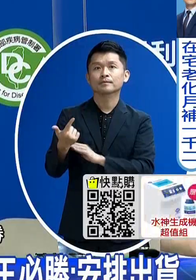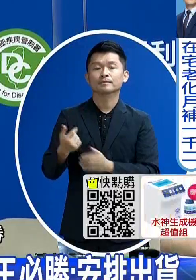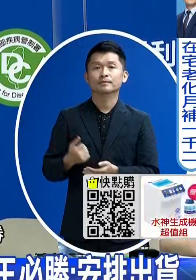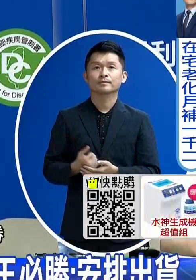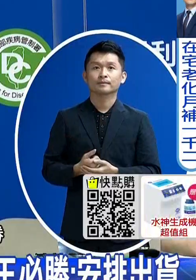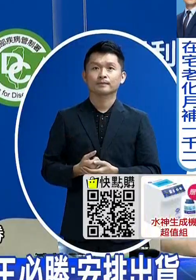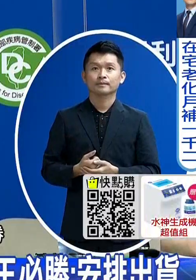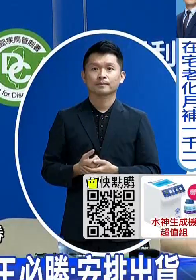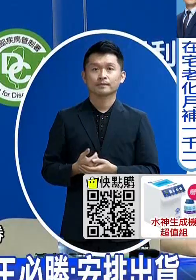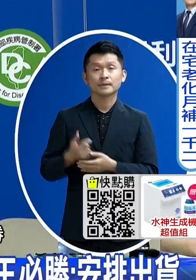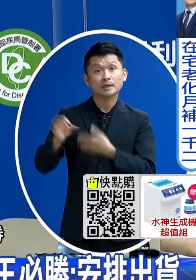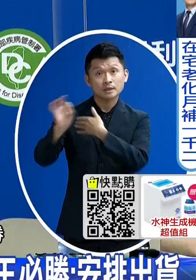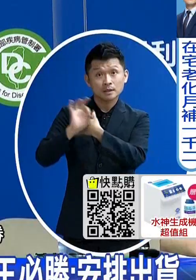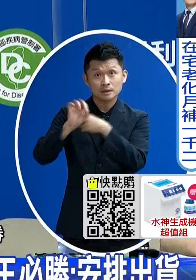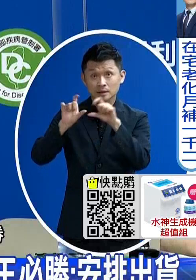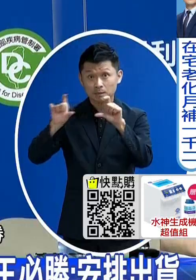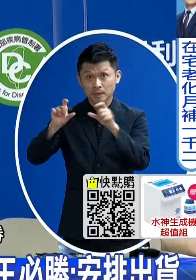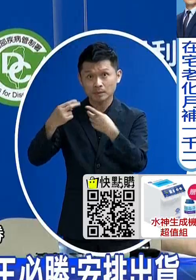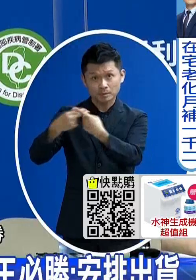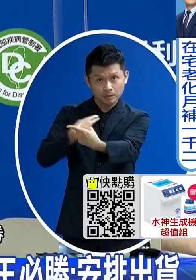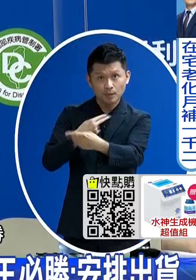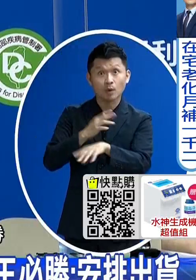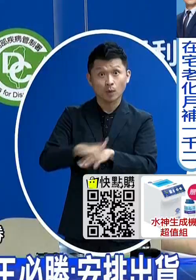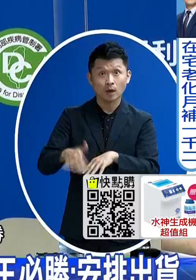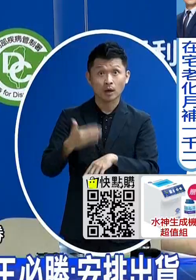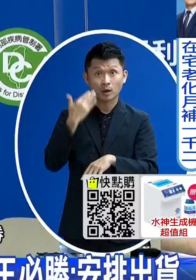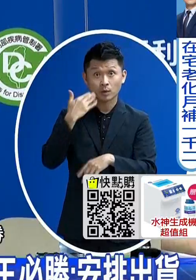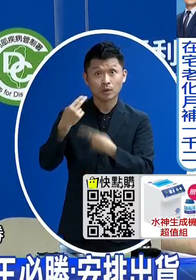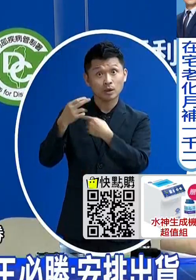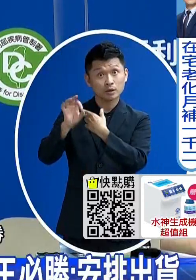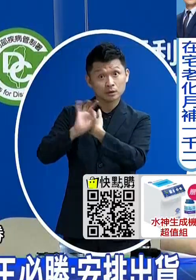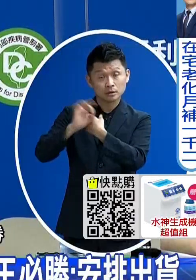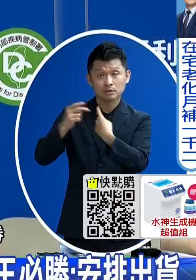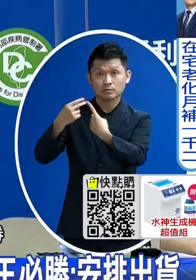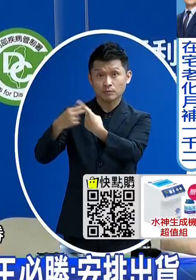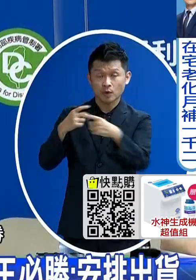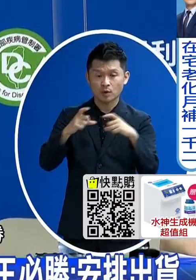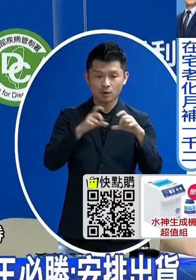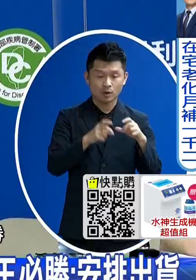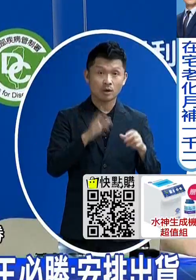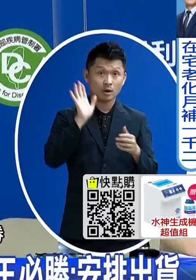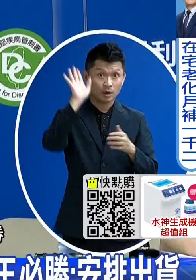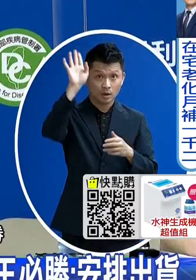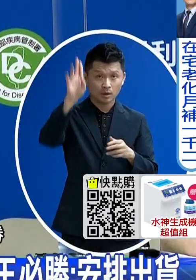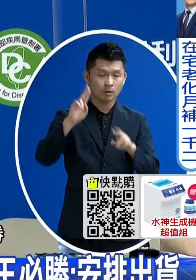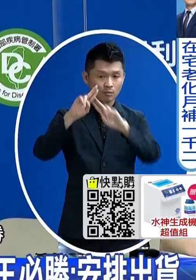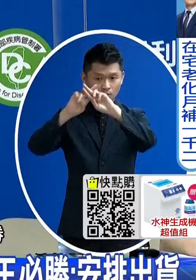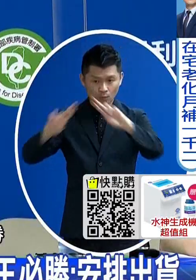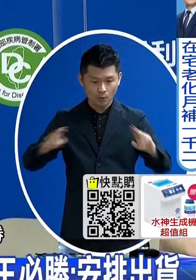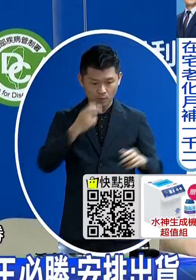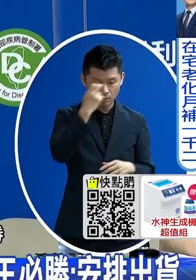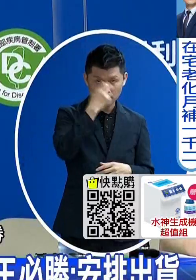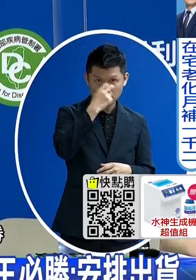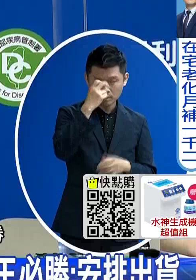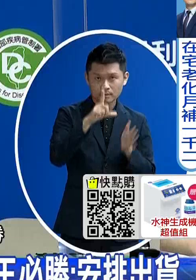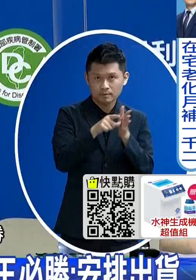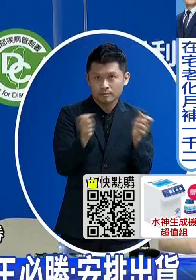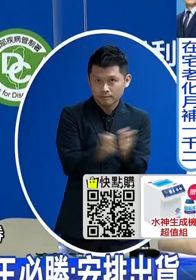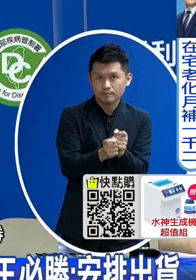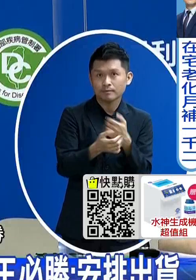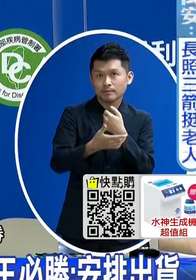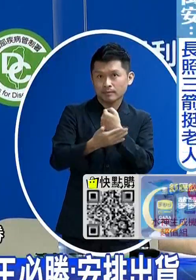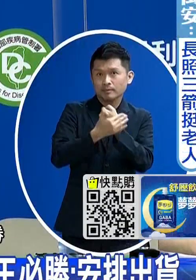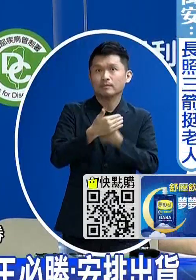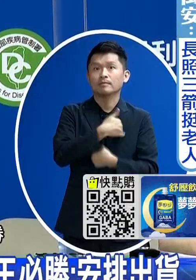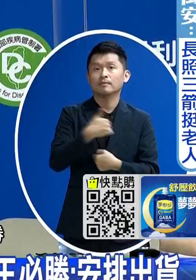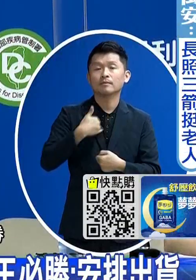个测试品来给我们。那测试品如果拿到，那我们未来在风险检验的时候的时间就可以再节省一些时间，可